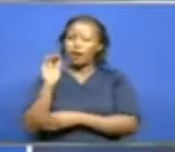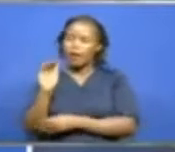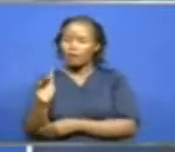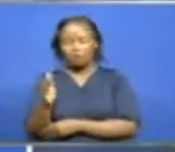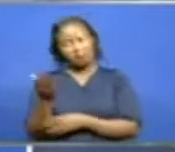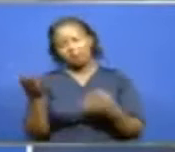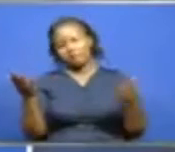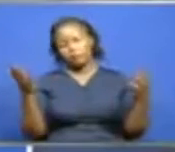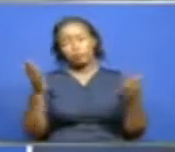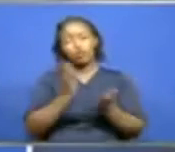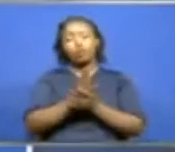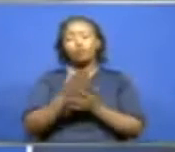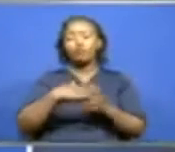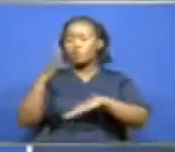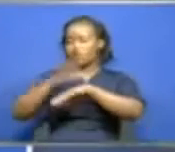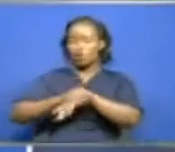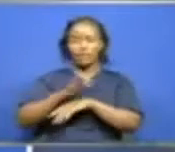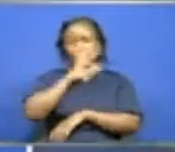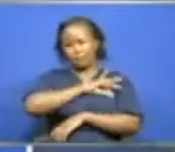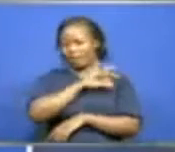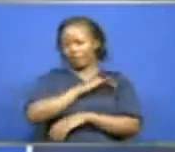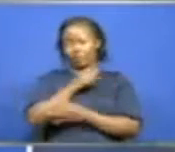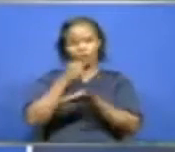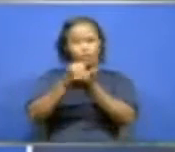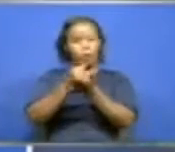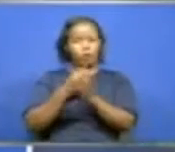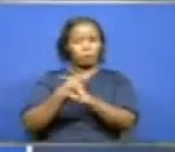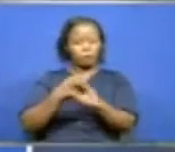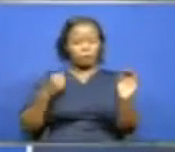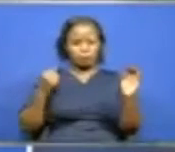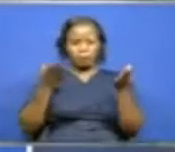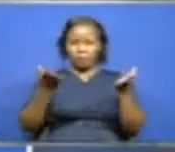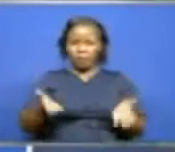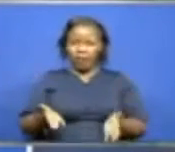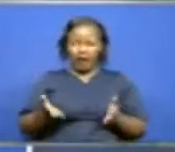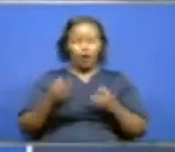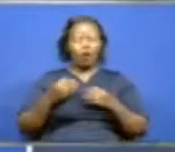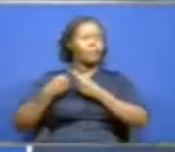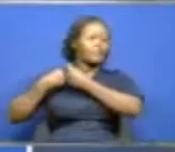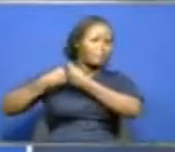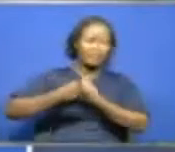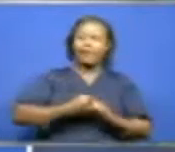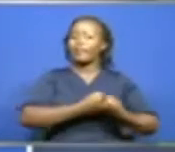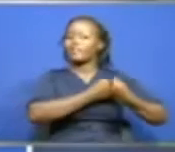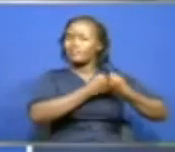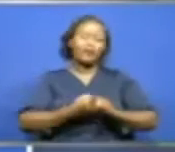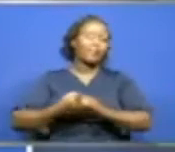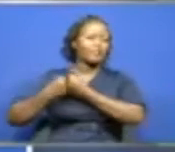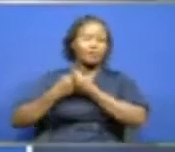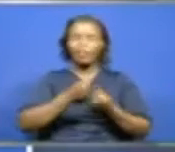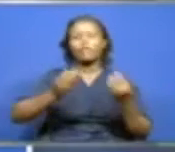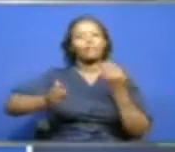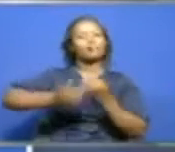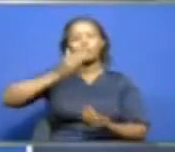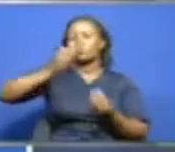Lakini sikupata hiyo usaidizi. Sasa imekuwa kibarua kigumu kuwalea mpaka nimewafikisha